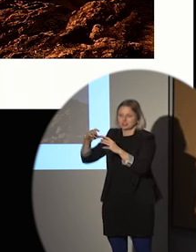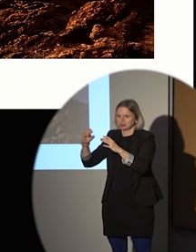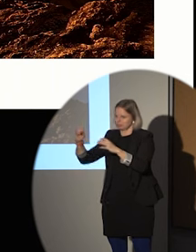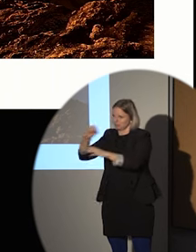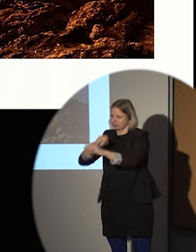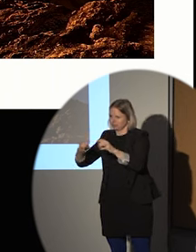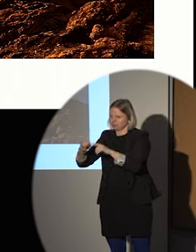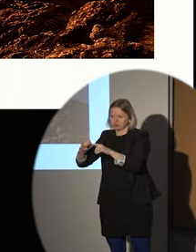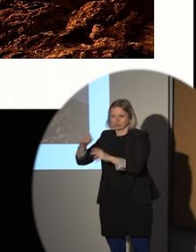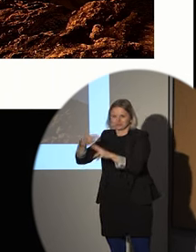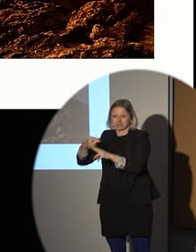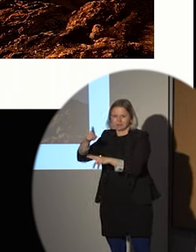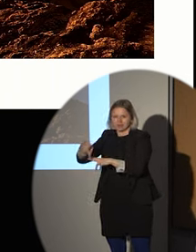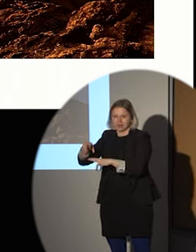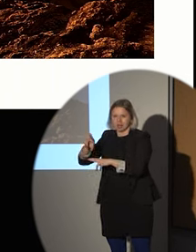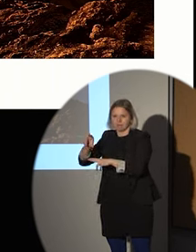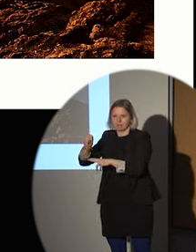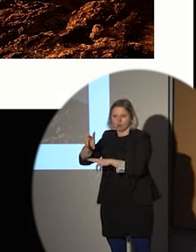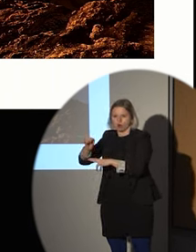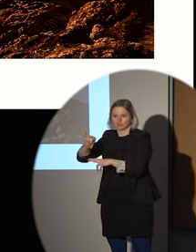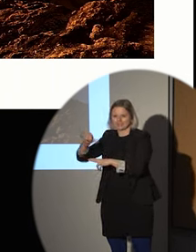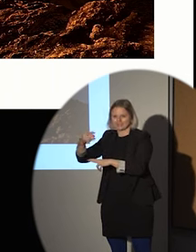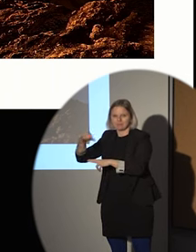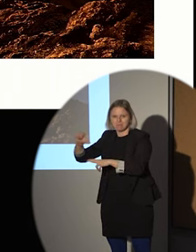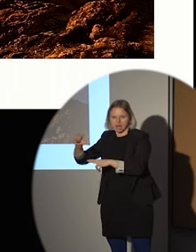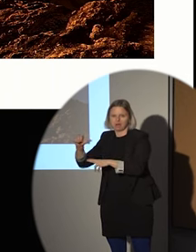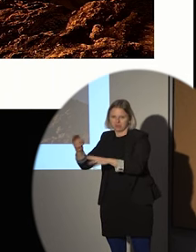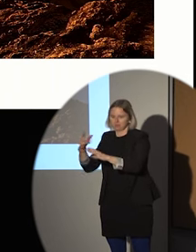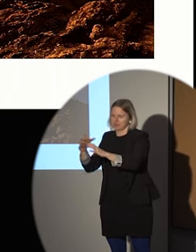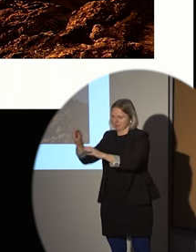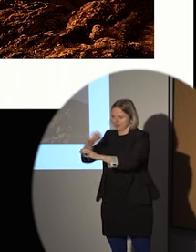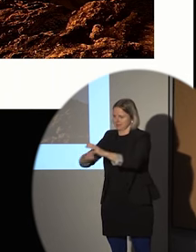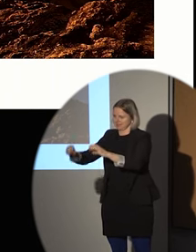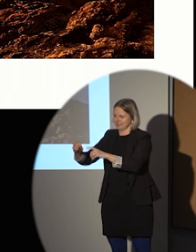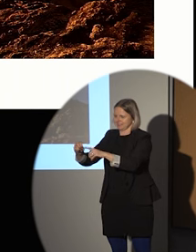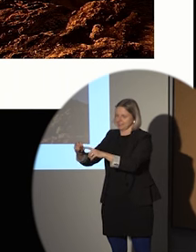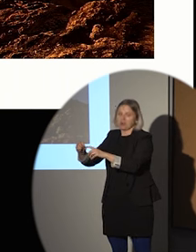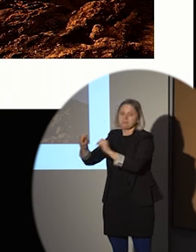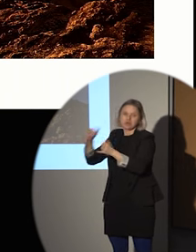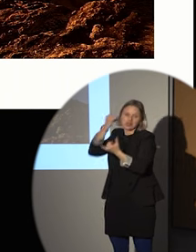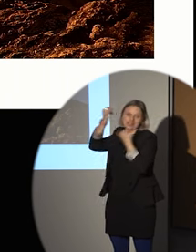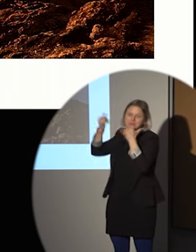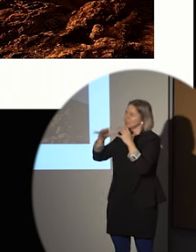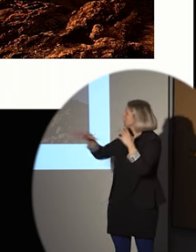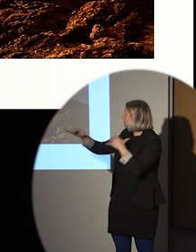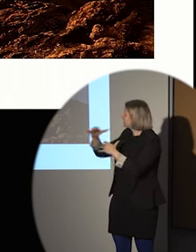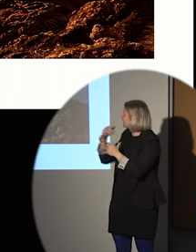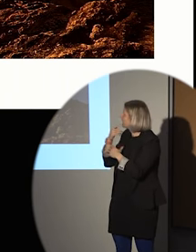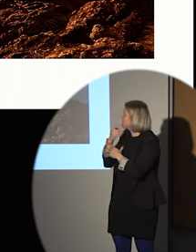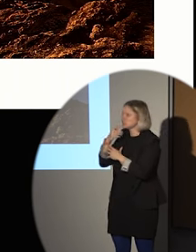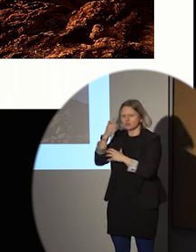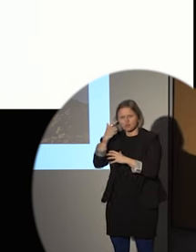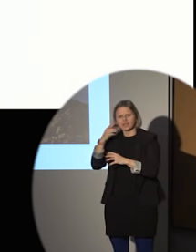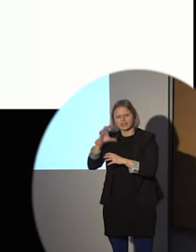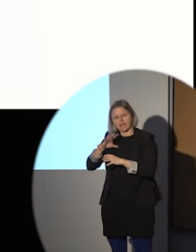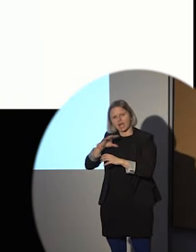Proxima du Centaure, l'étoile, et c'est un système triple. Vous voyez qu'il y a 2 étoiles qui se trouvent là, donc il y a 3 étoiles en fait qui orbitent les unes autour des autres.